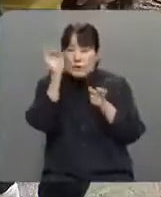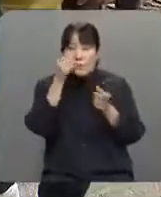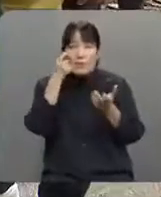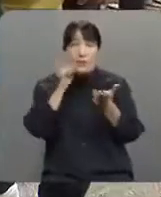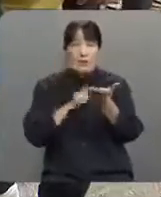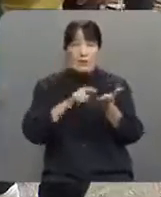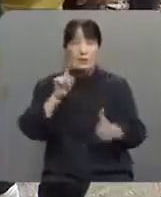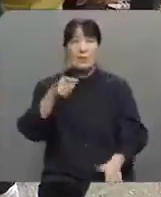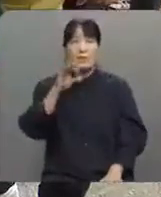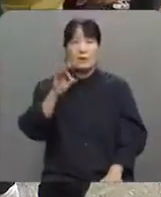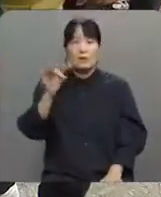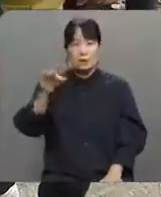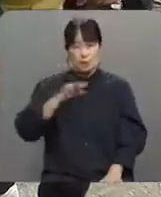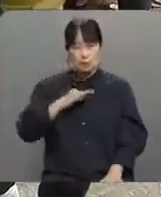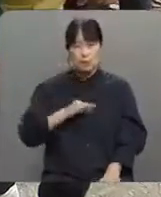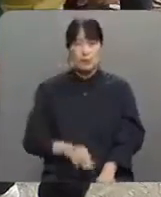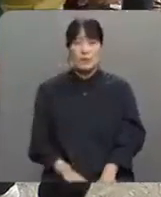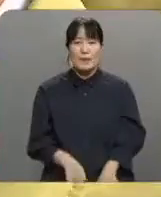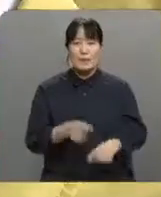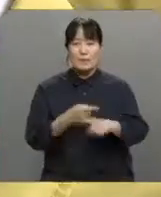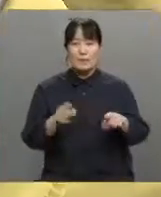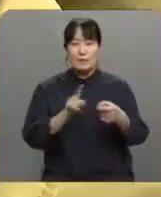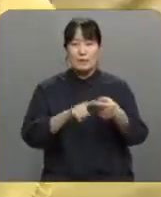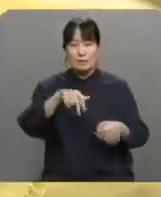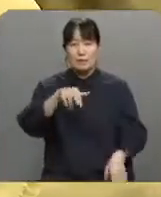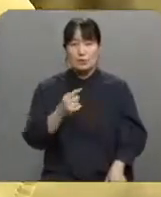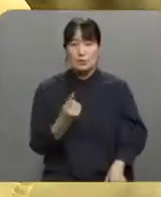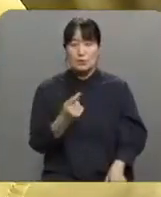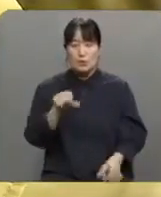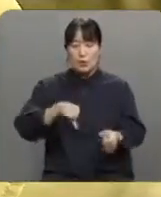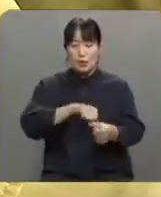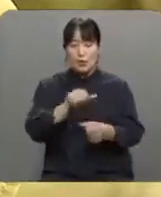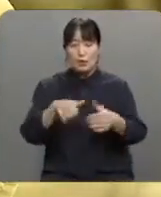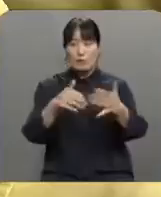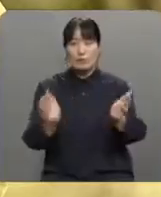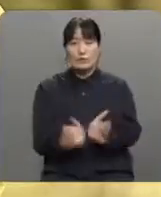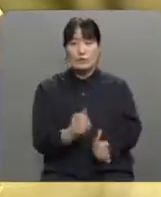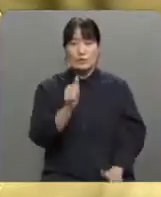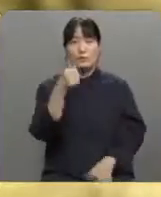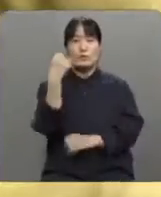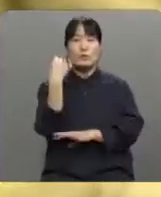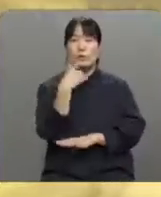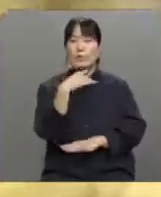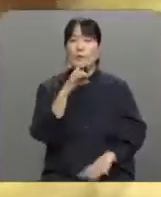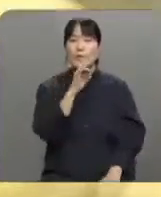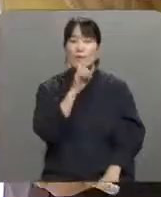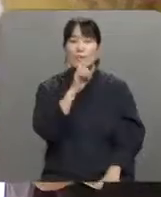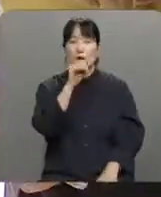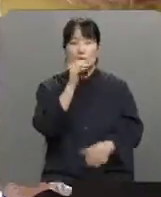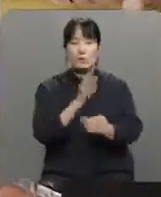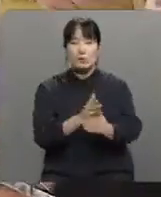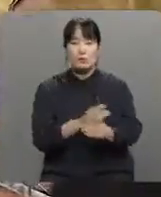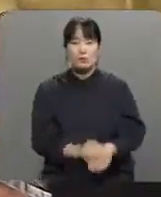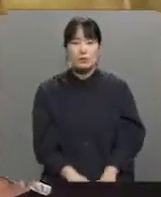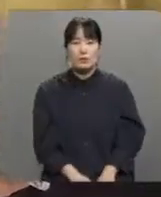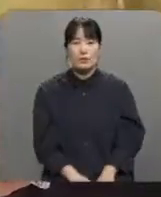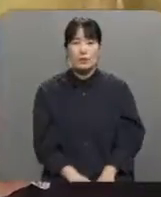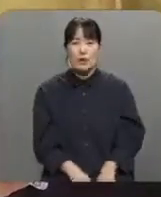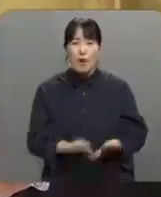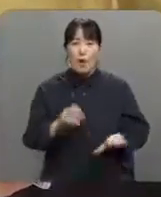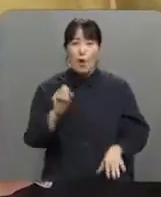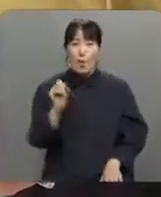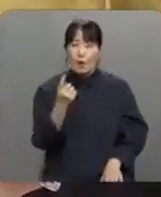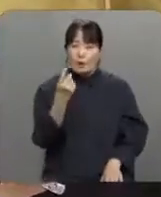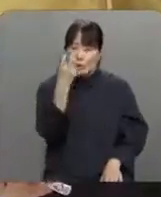때문에. 이 같은 비판에 대해 조명래 환경부 장관은 원론적인 답변만 내놨습니다. 일단 이번에 원인 진단을